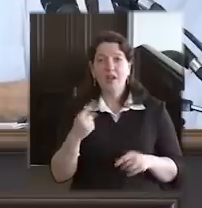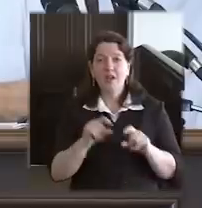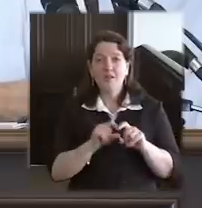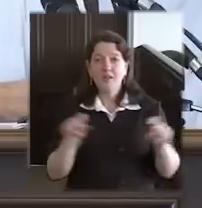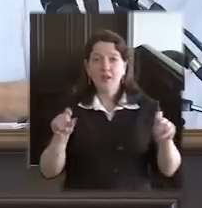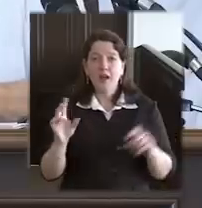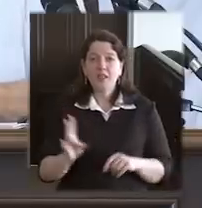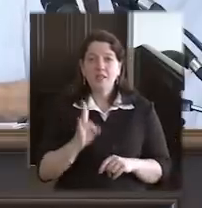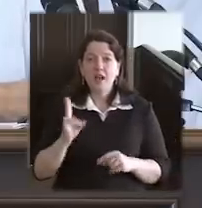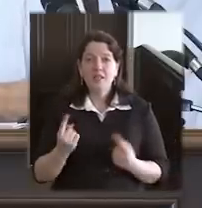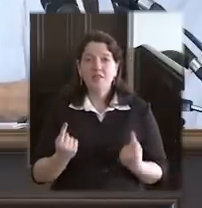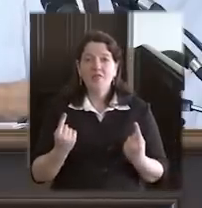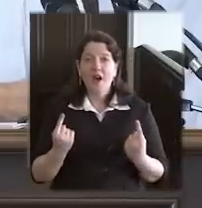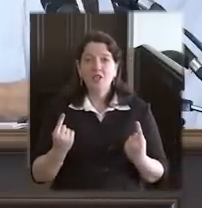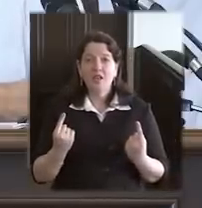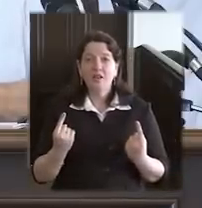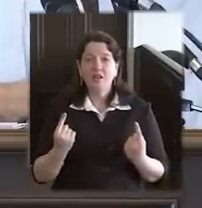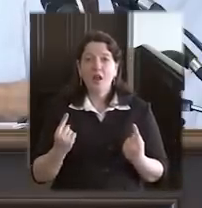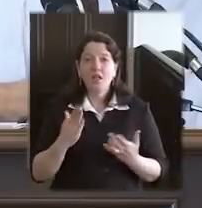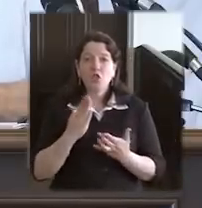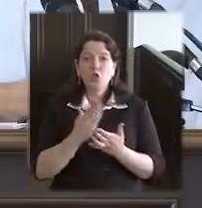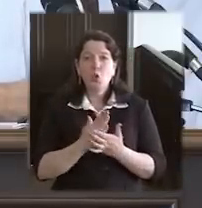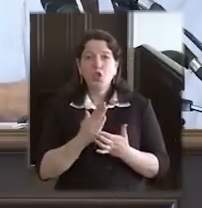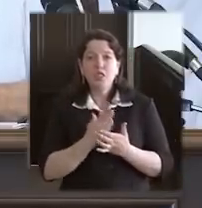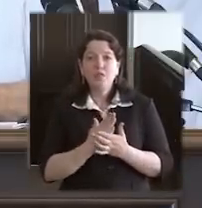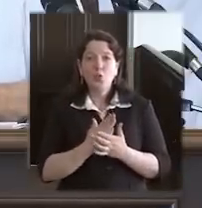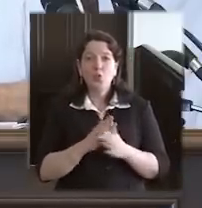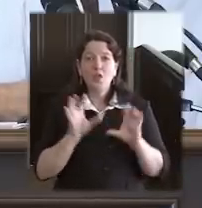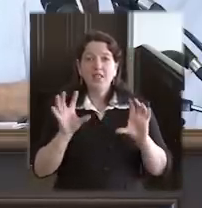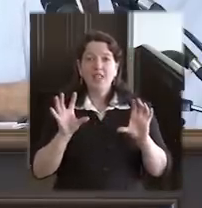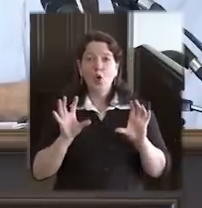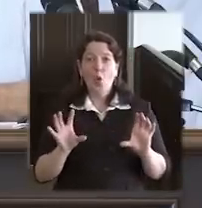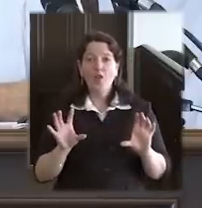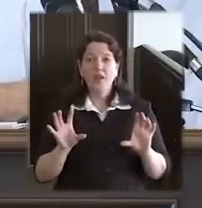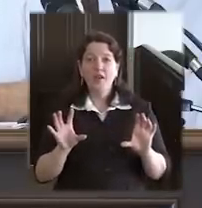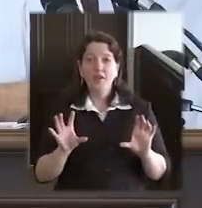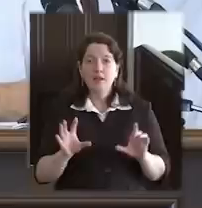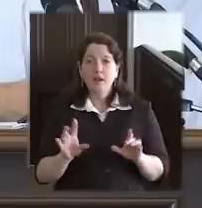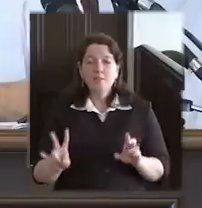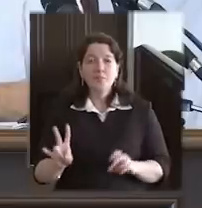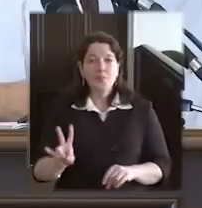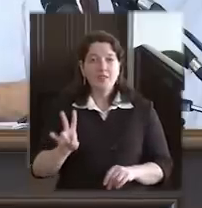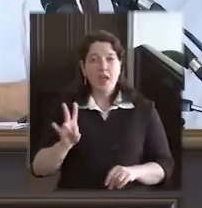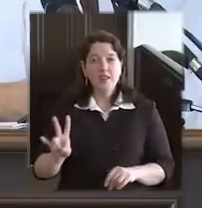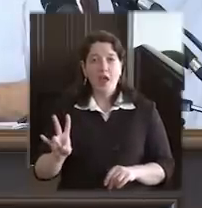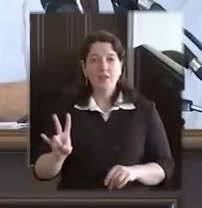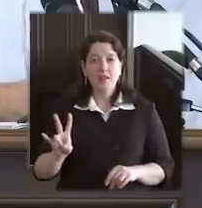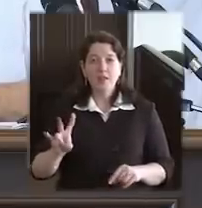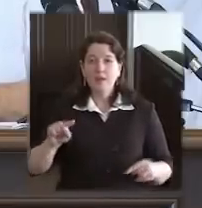утверждение христианства, важнейшее, существуют законы, законы